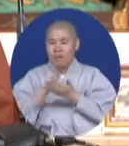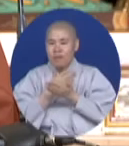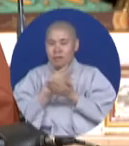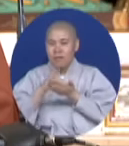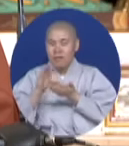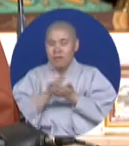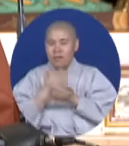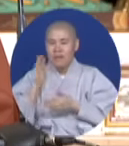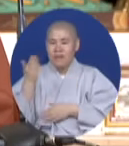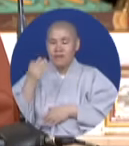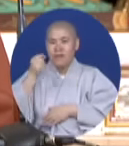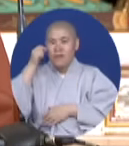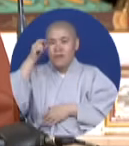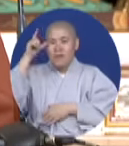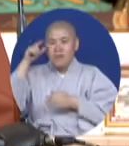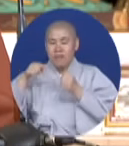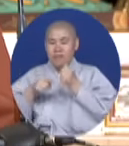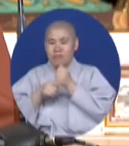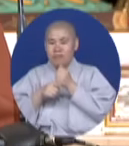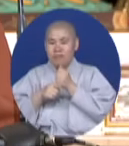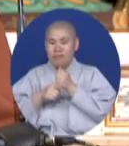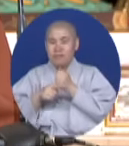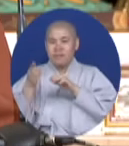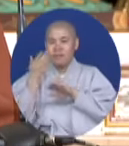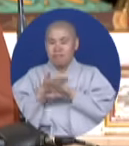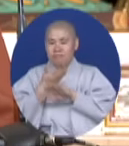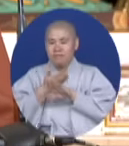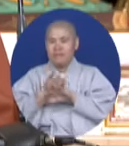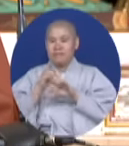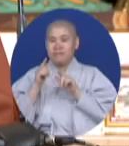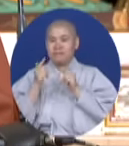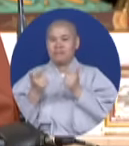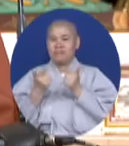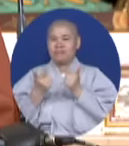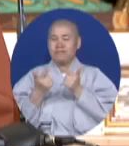그래서 깨달음이라고 하는 것은 다른 게 아닙니다.